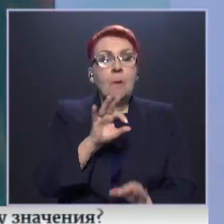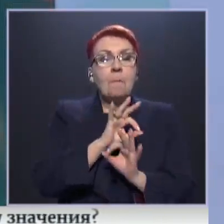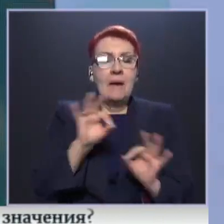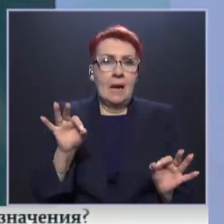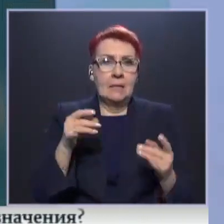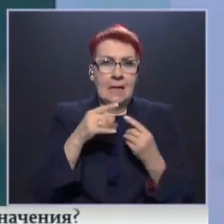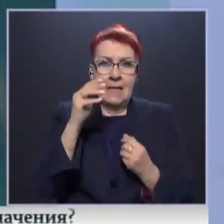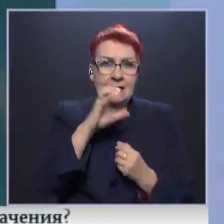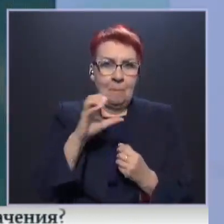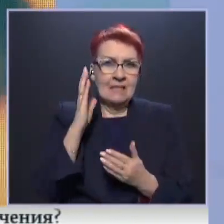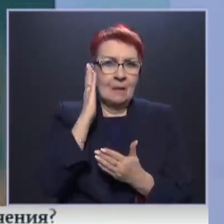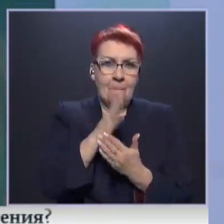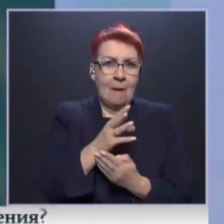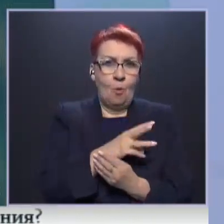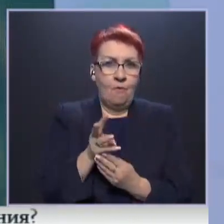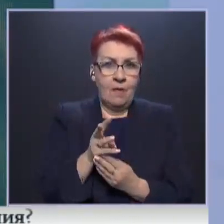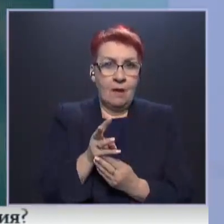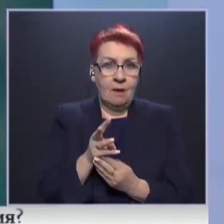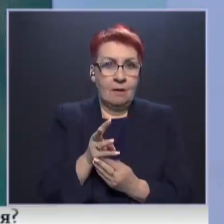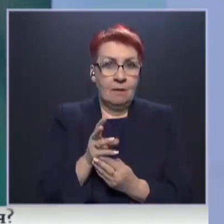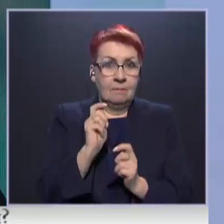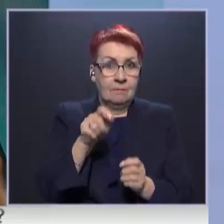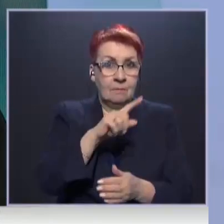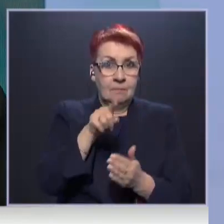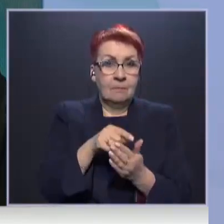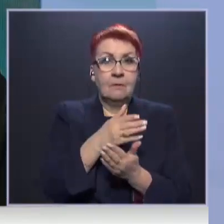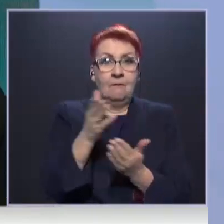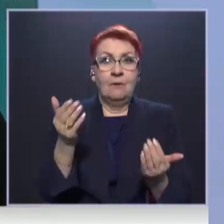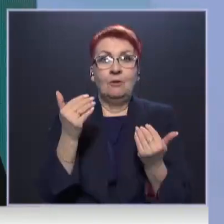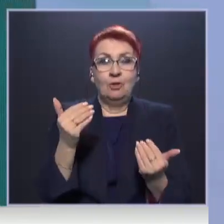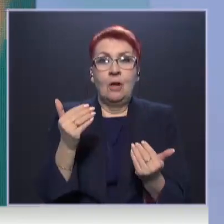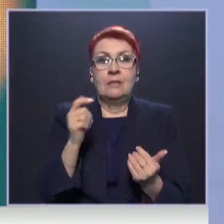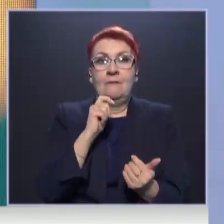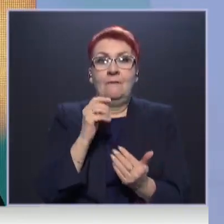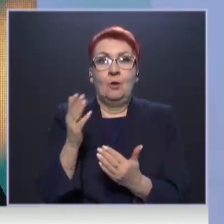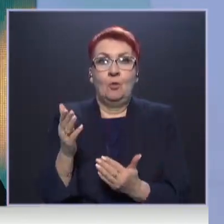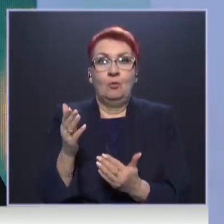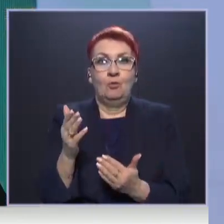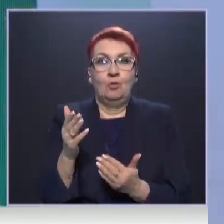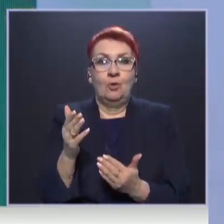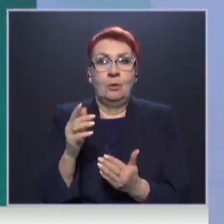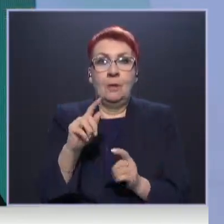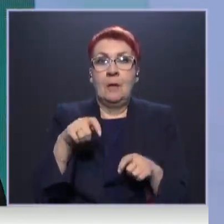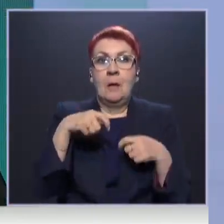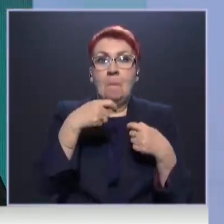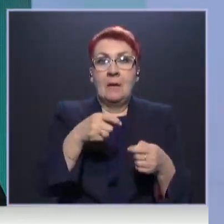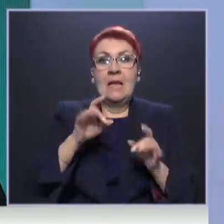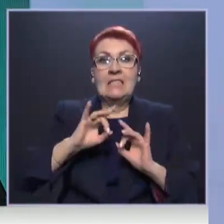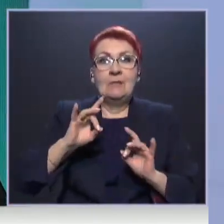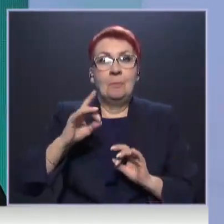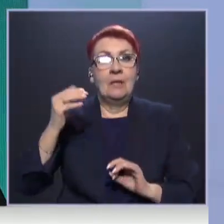«Спас»? Он прямой. Вы сейчас, Алена, фактически передали нам